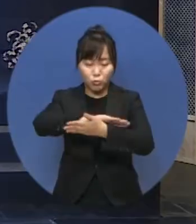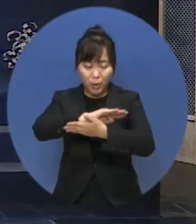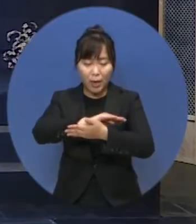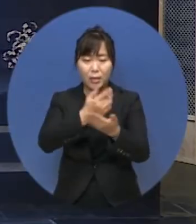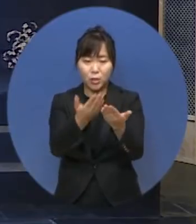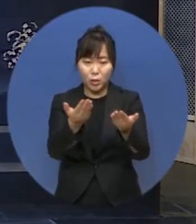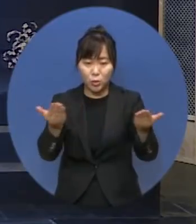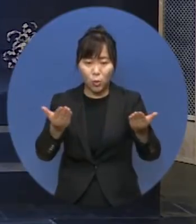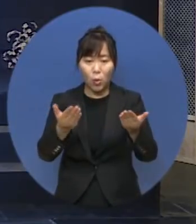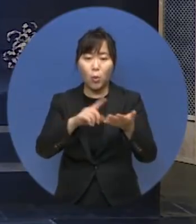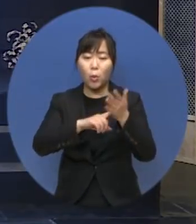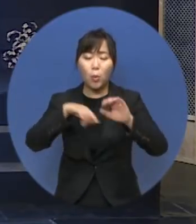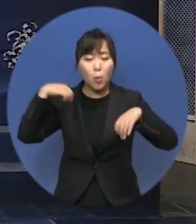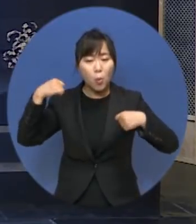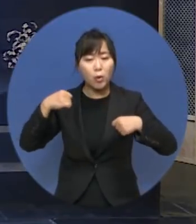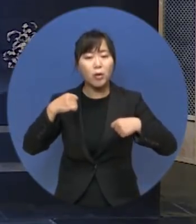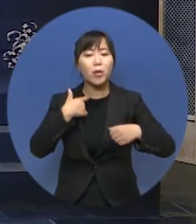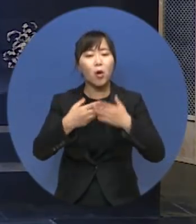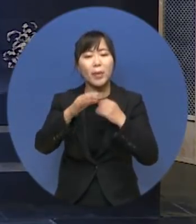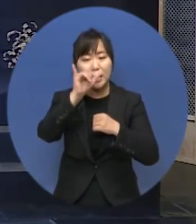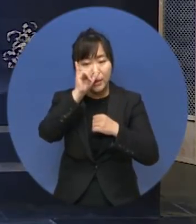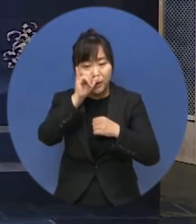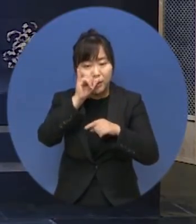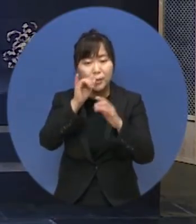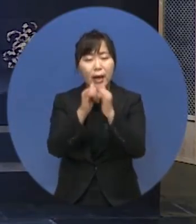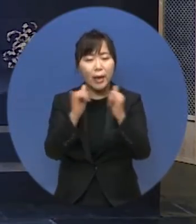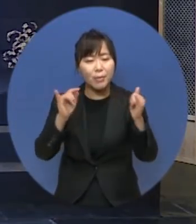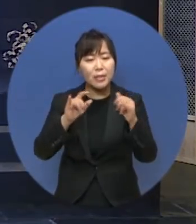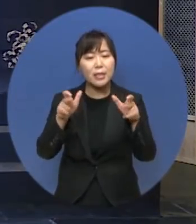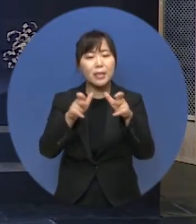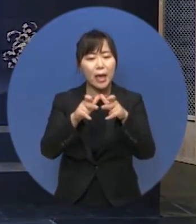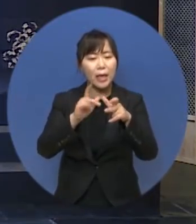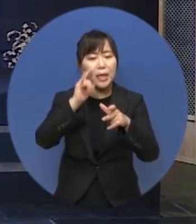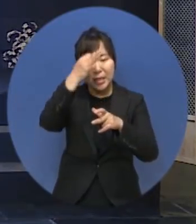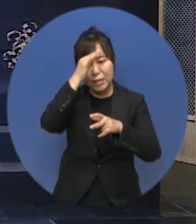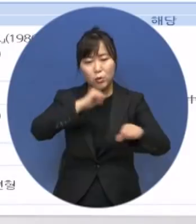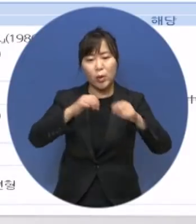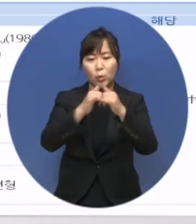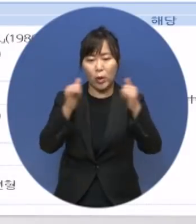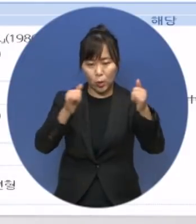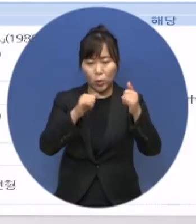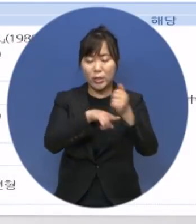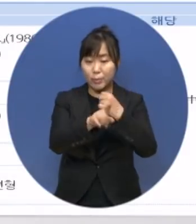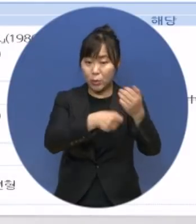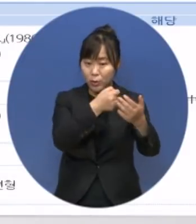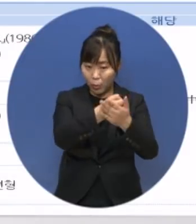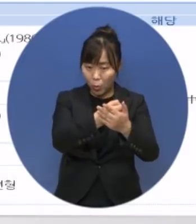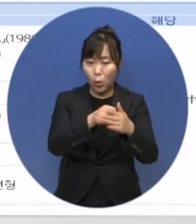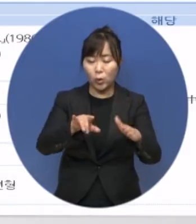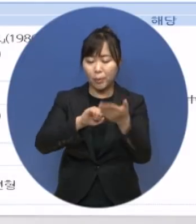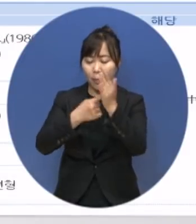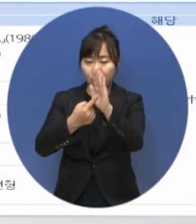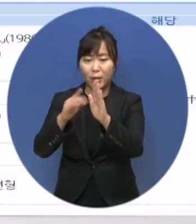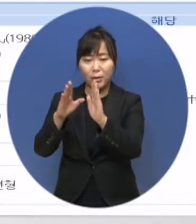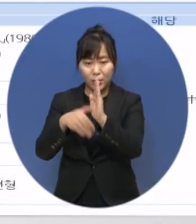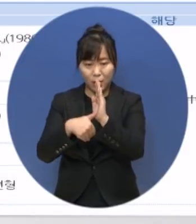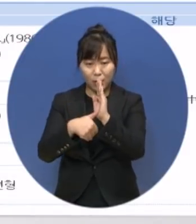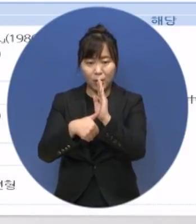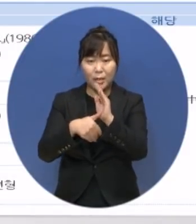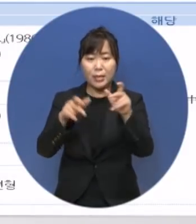공연할 경험이 있는 사람들을 장애인 예술활동가로 정의를 내렸고, 오늘 발표에서